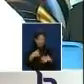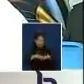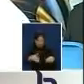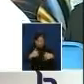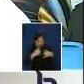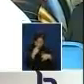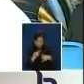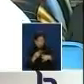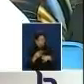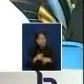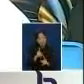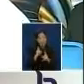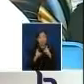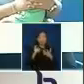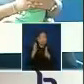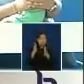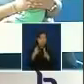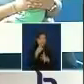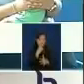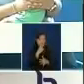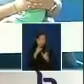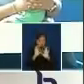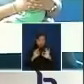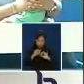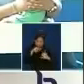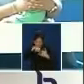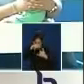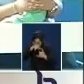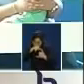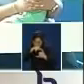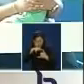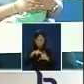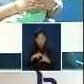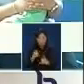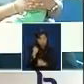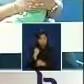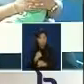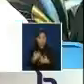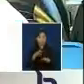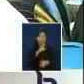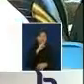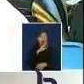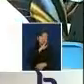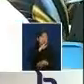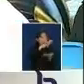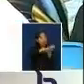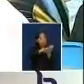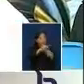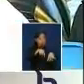องเฝ้าดูอาการให้ดี อย่างเช่นว่าถ้าผมมีลูกไปเรียนที่โรงเรียนที่มีความเสี่ยงกลับมา